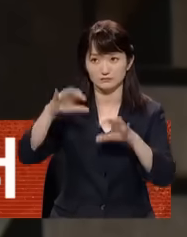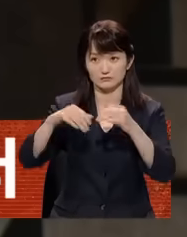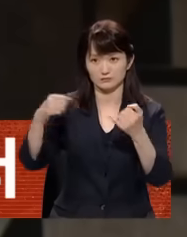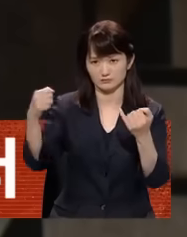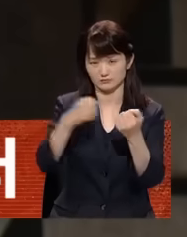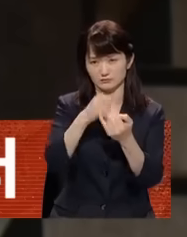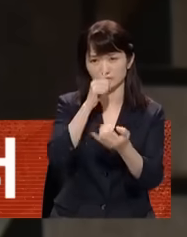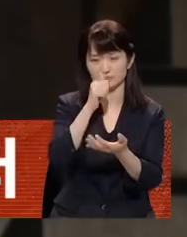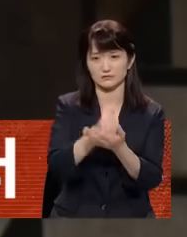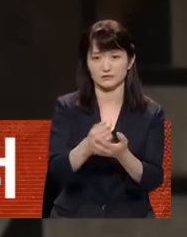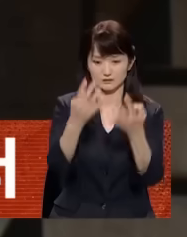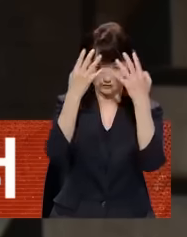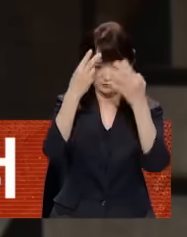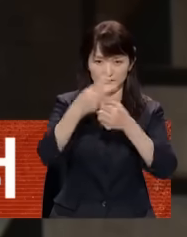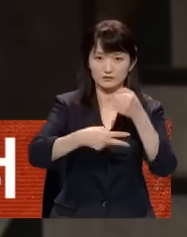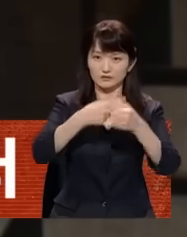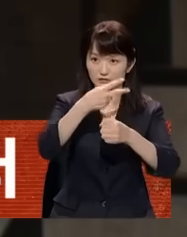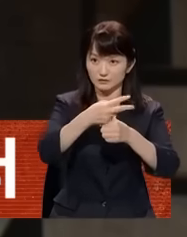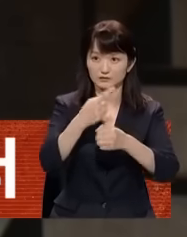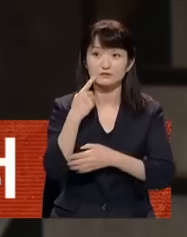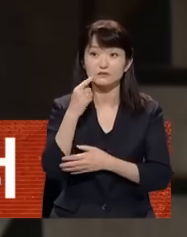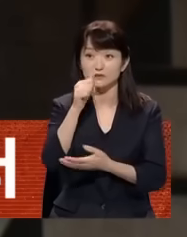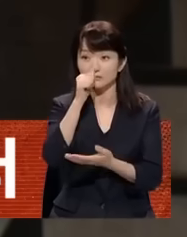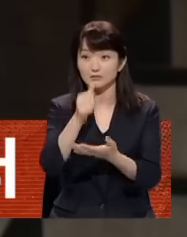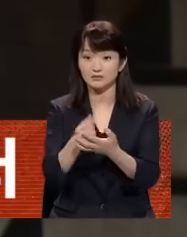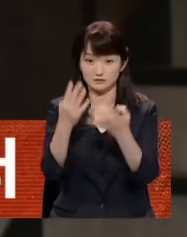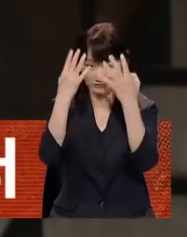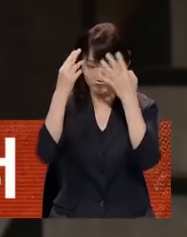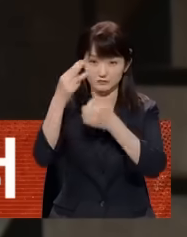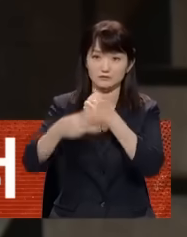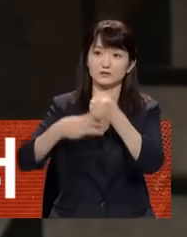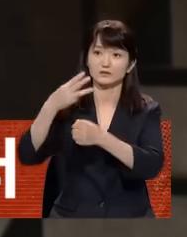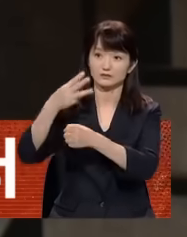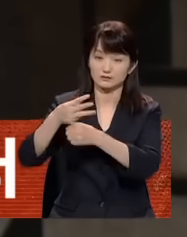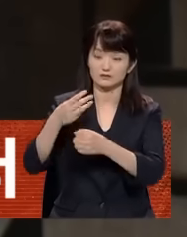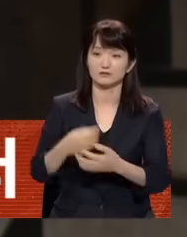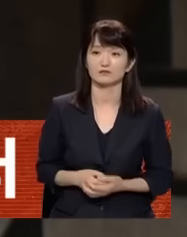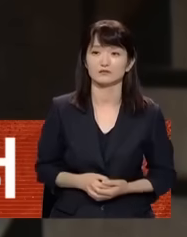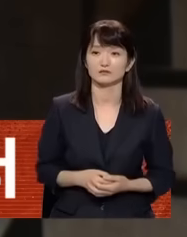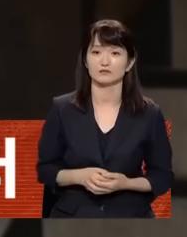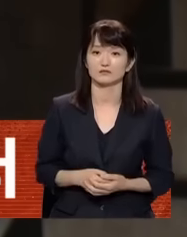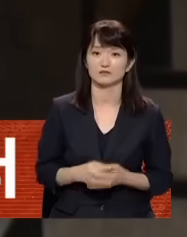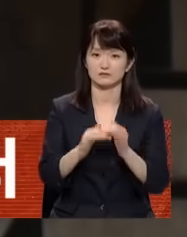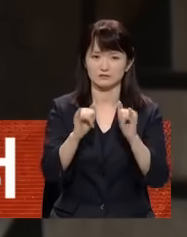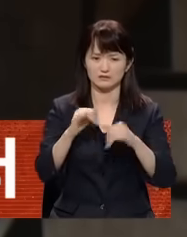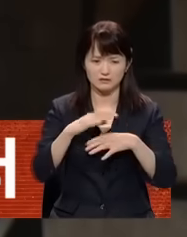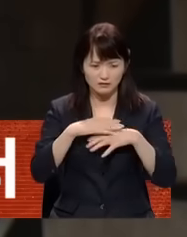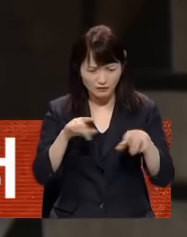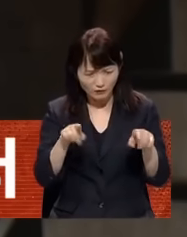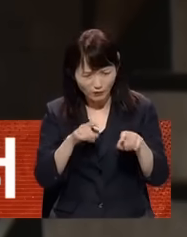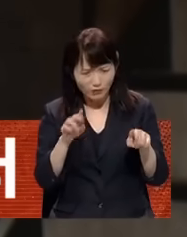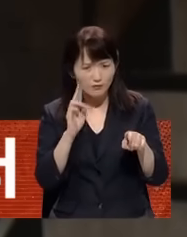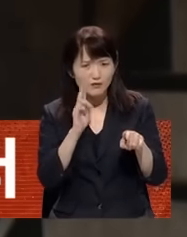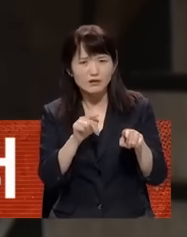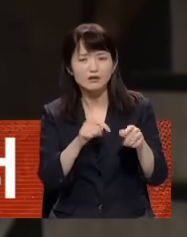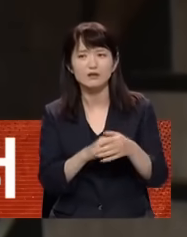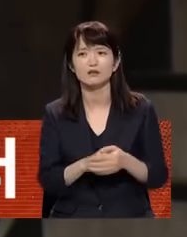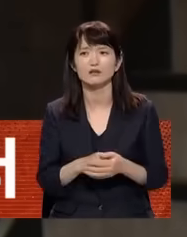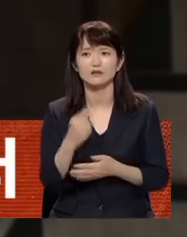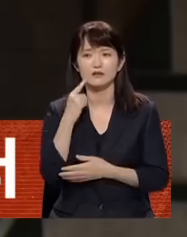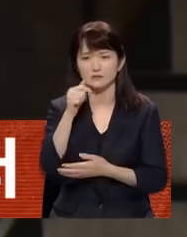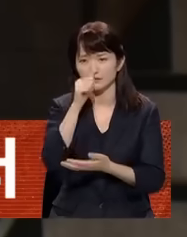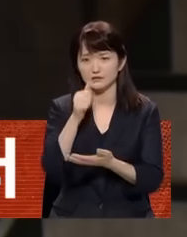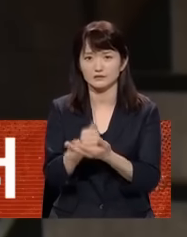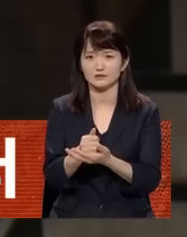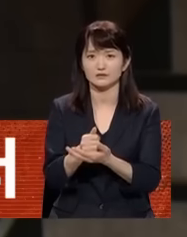폭행죄는 2년 이하의 징역입니다 그런데 협박죄는 3년 이하의 징역이에요 사람이 마음에 드는 공포가 더 훨씬 크기 때문에 협박죄의